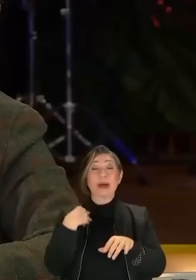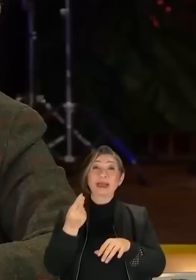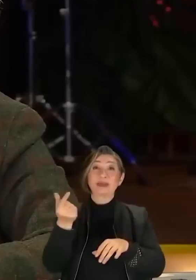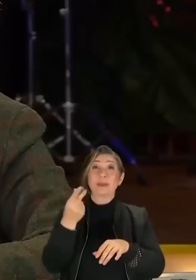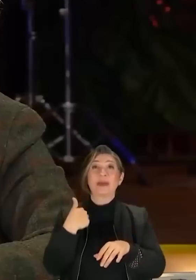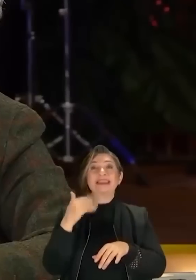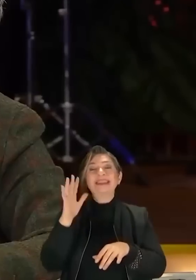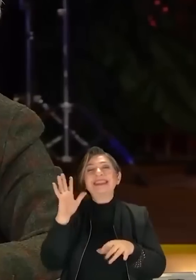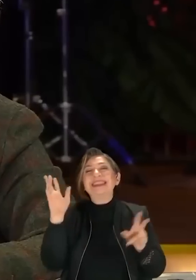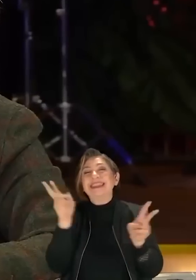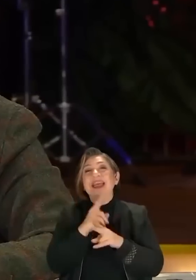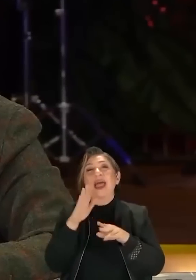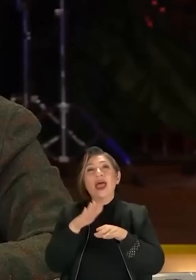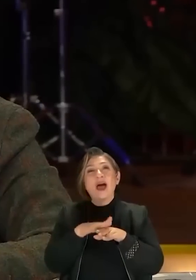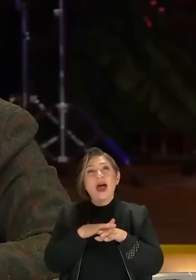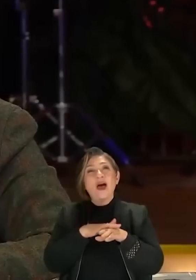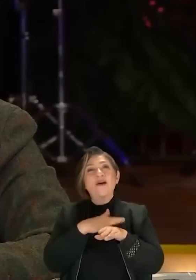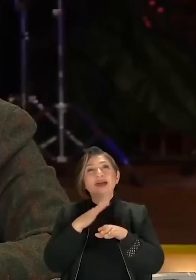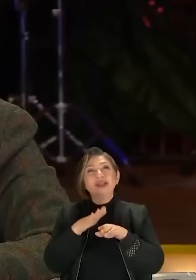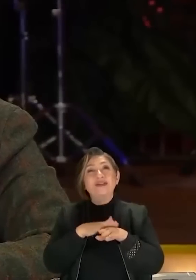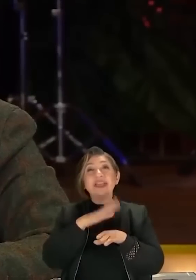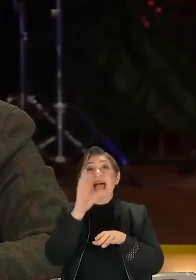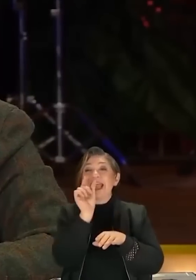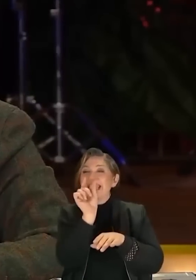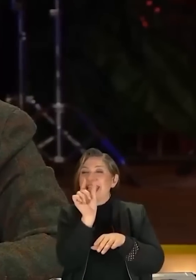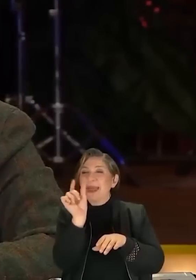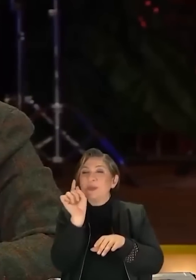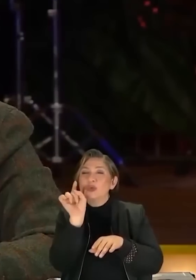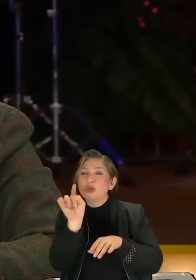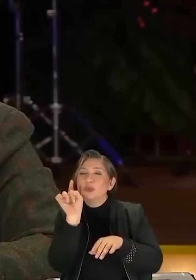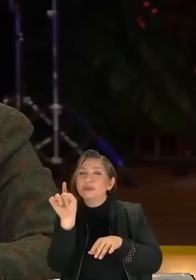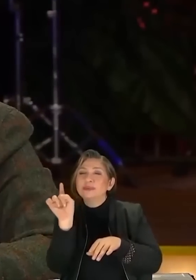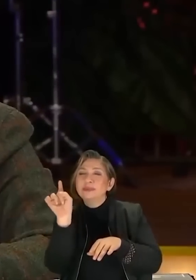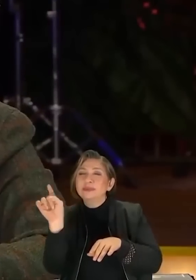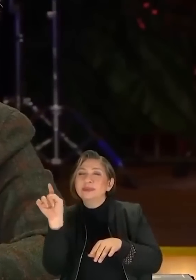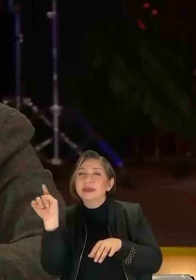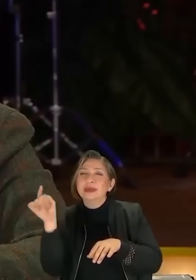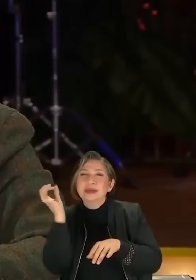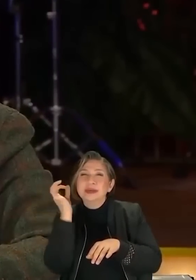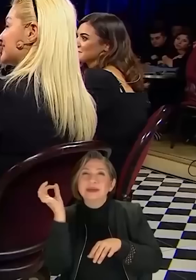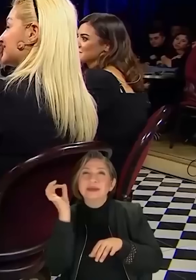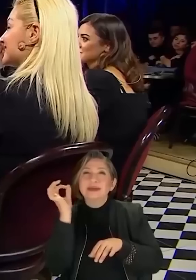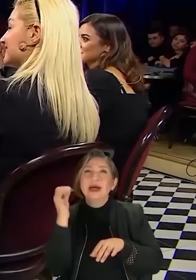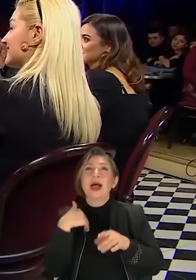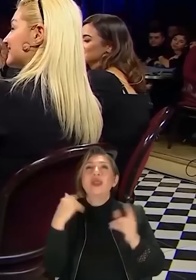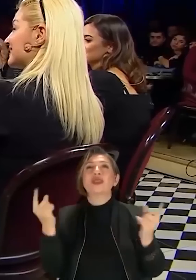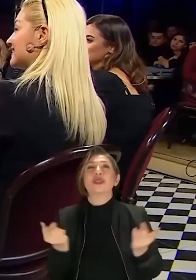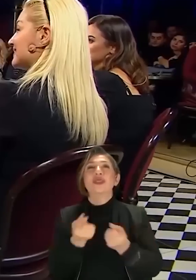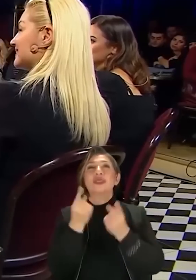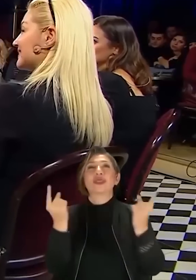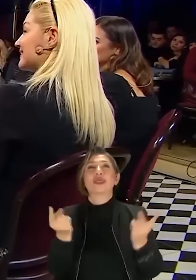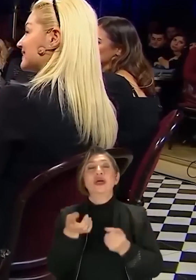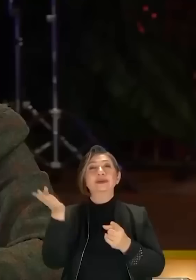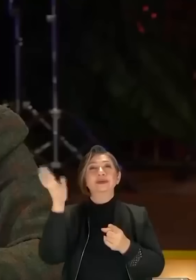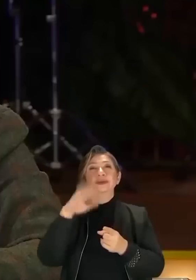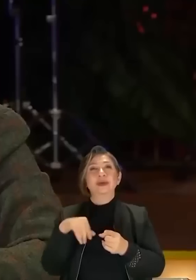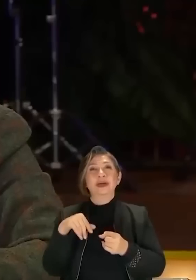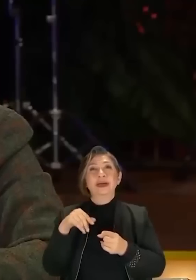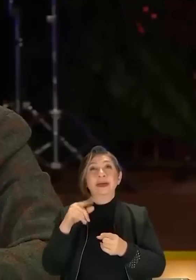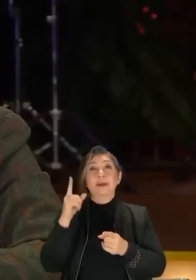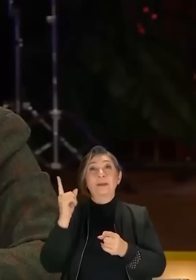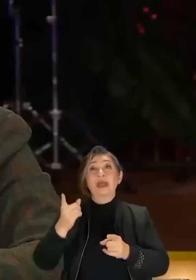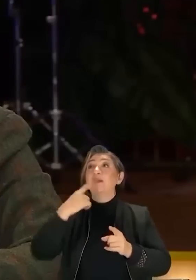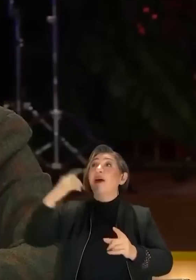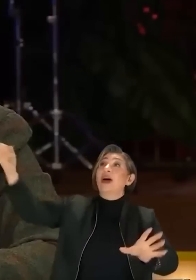ben tırlattım. Yavaş yavaş yavaş her kelimesini durdurup durdurup her kelimesiyle kafa buldum. Sonra bu